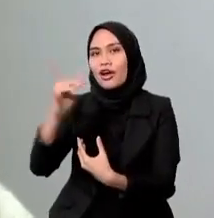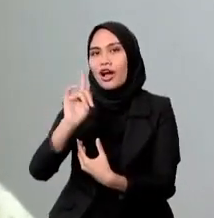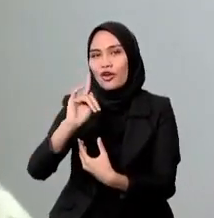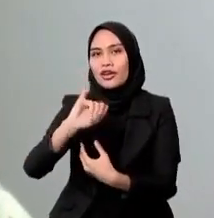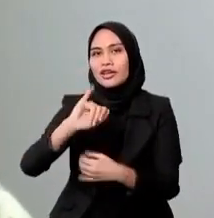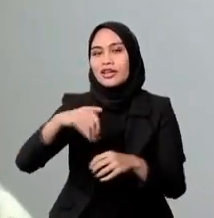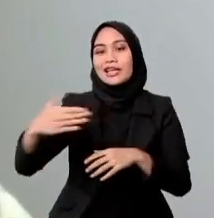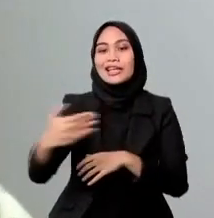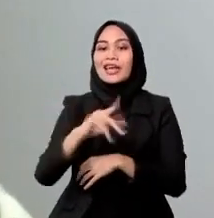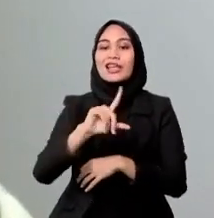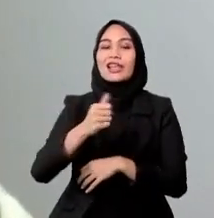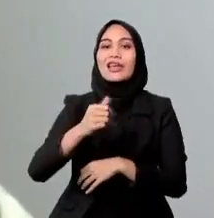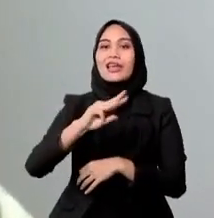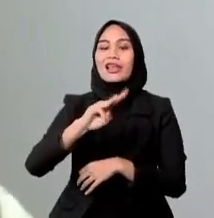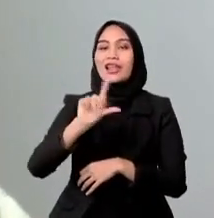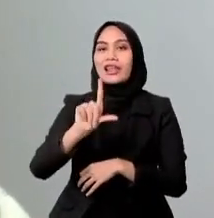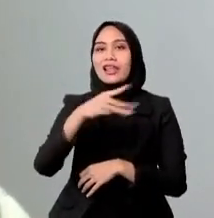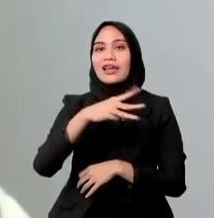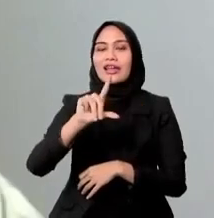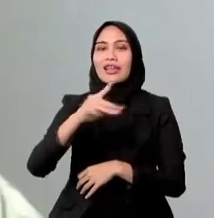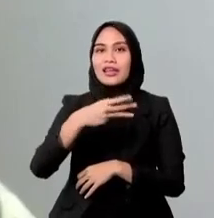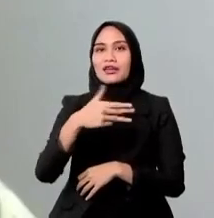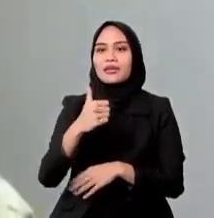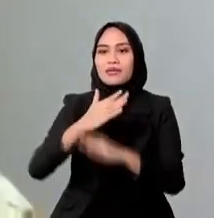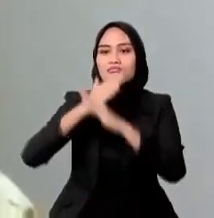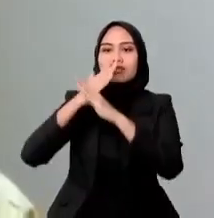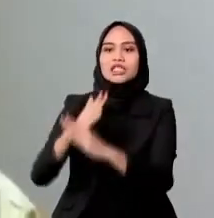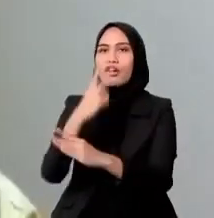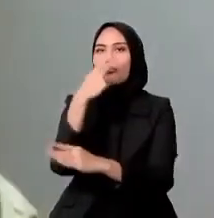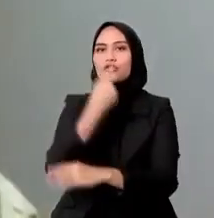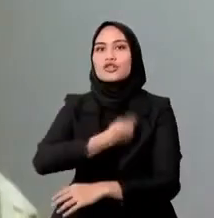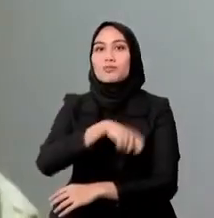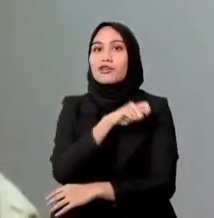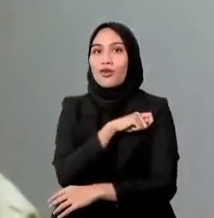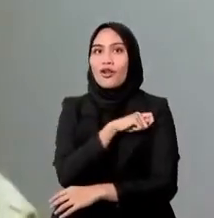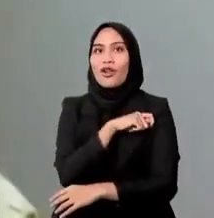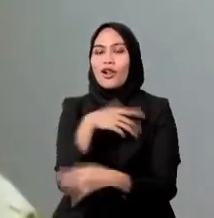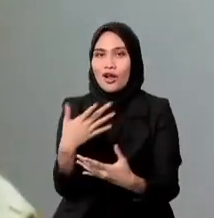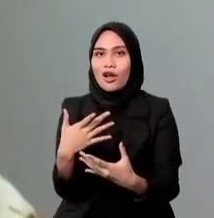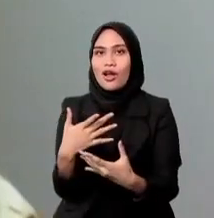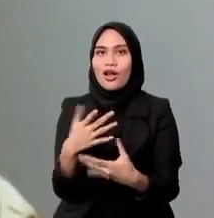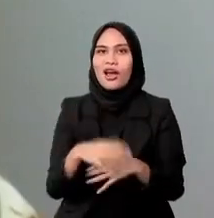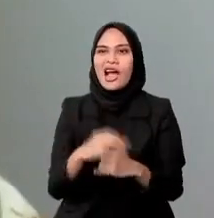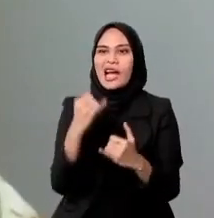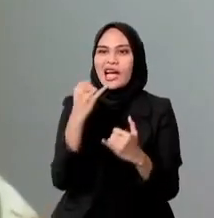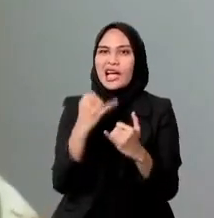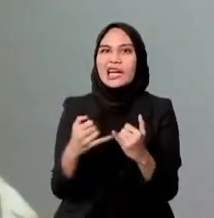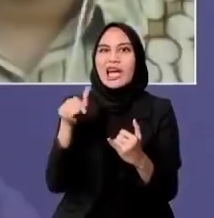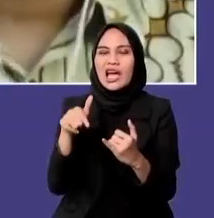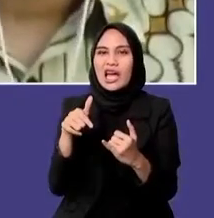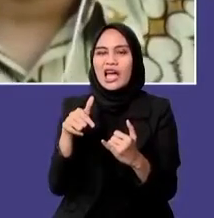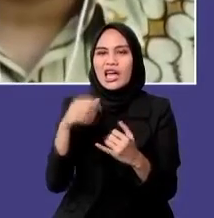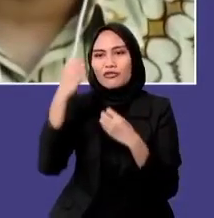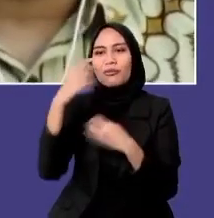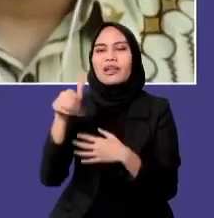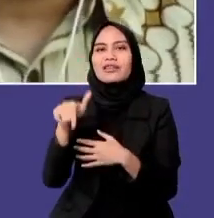lele bisa dijadikan sebagai obat penangkal flu Spanyol. Yang mana pada akhirnya itu ketahuan bahwa ternyata itu hanya akal-akalan